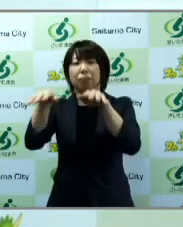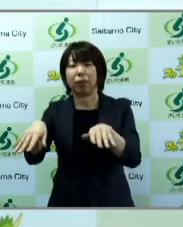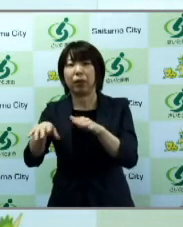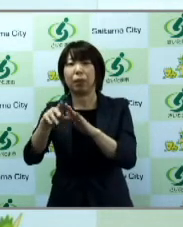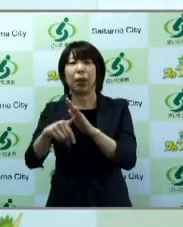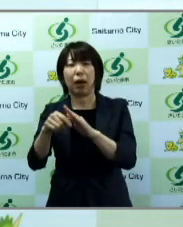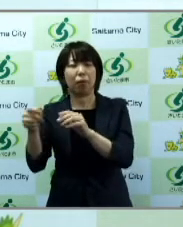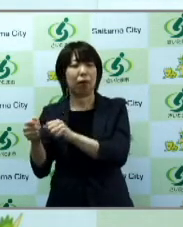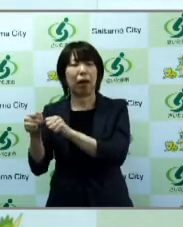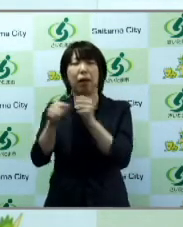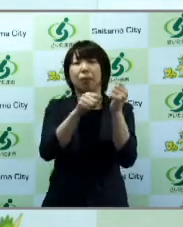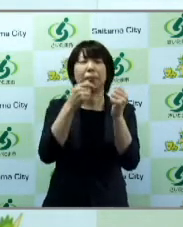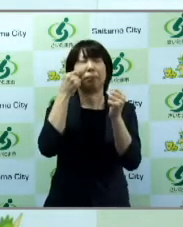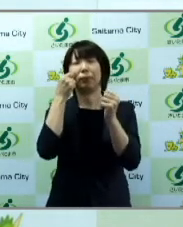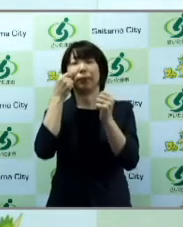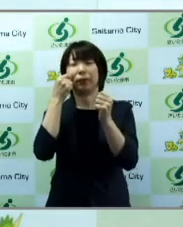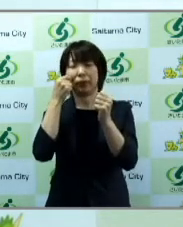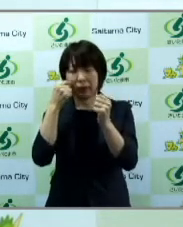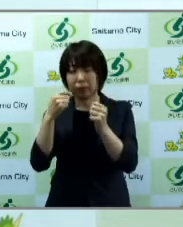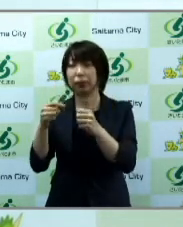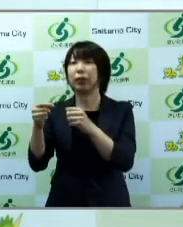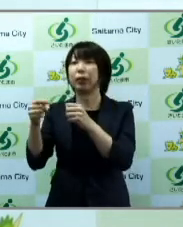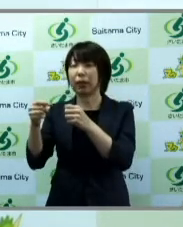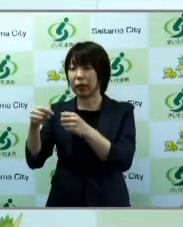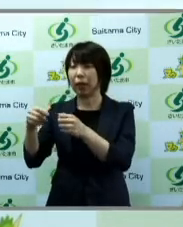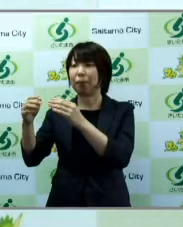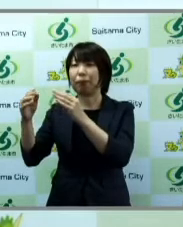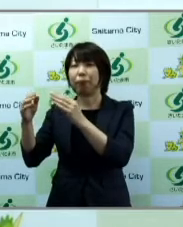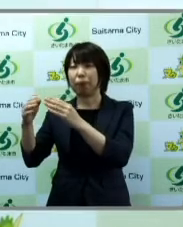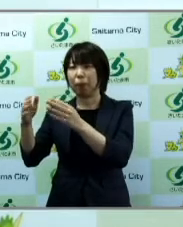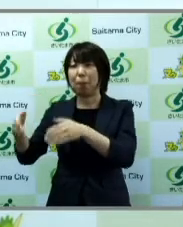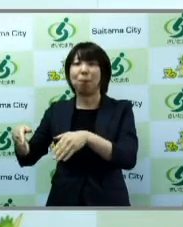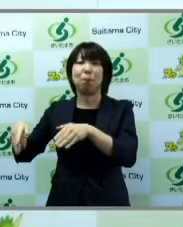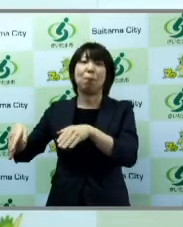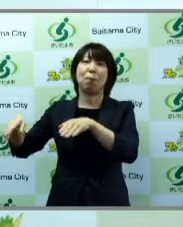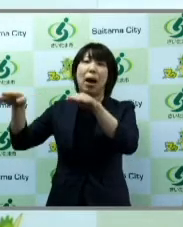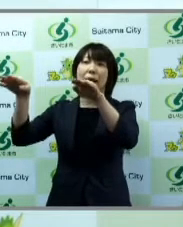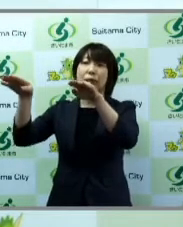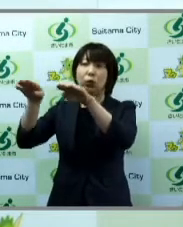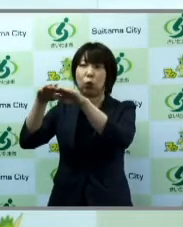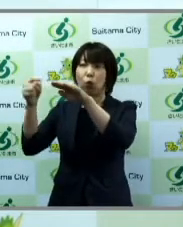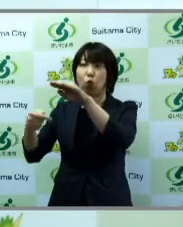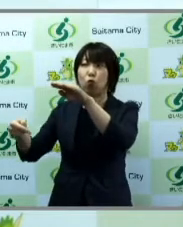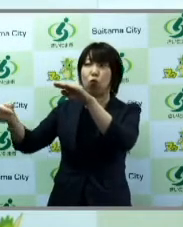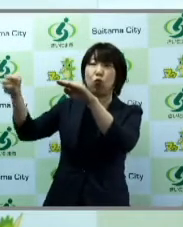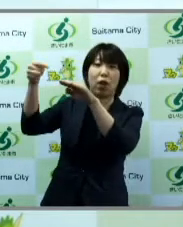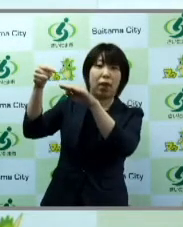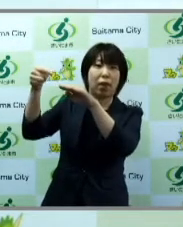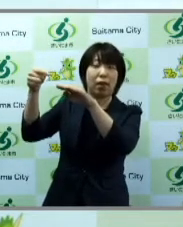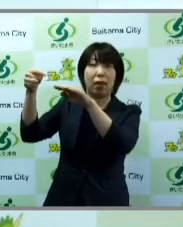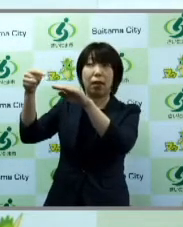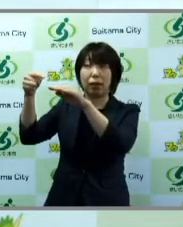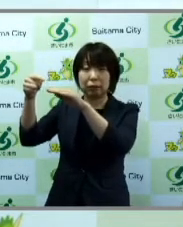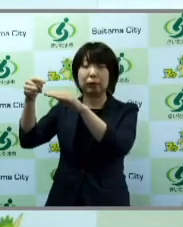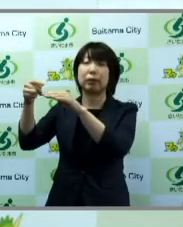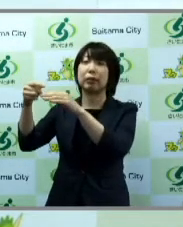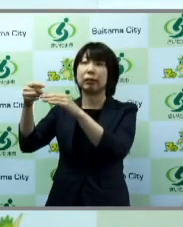分のマンションの上の階の、そんなに知らない親しくはなかったんだけども、そのところに避難